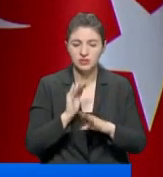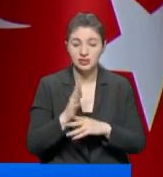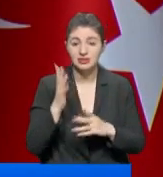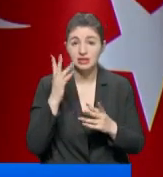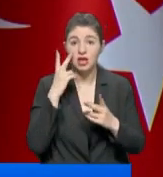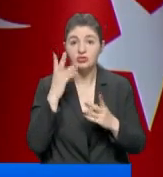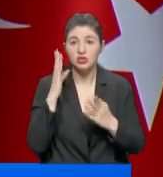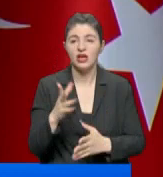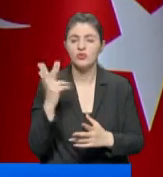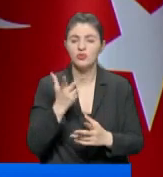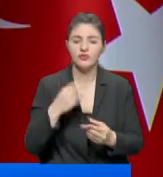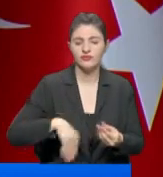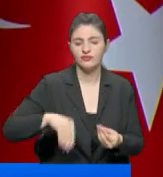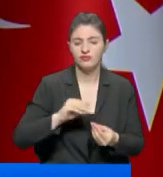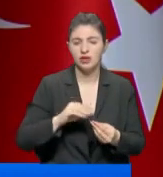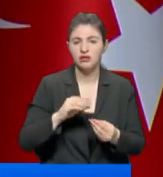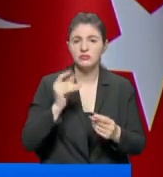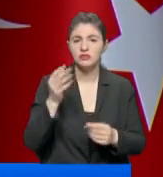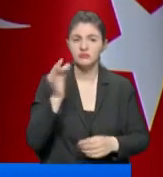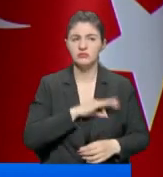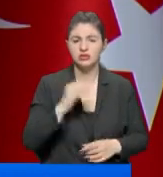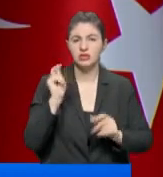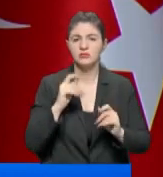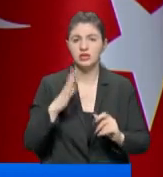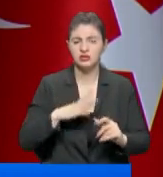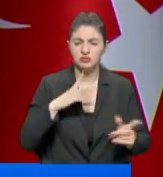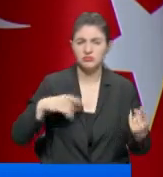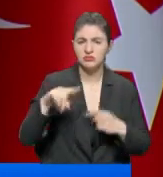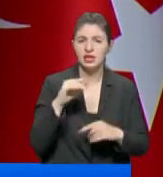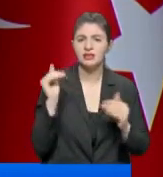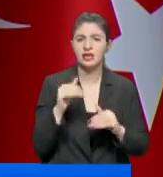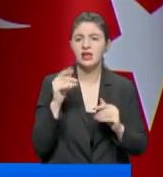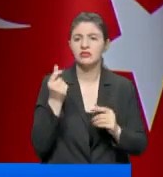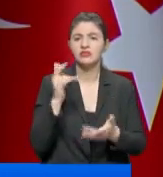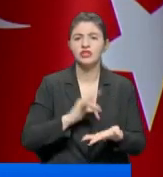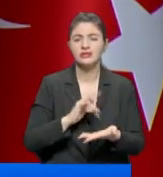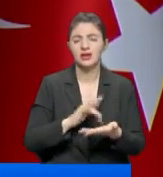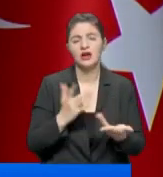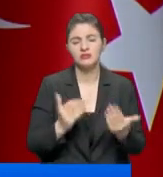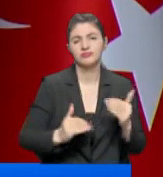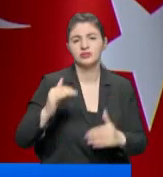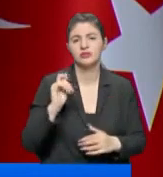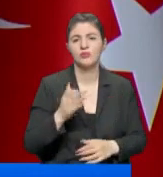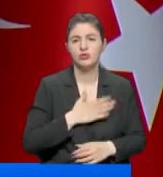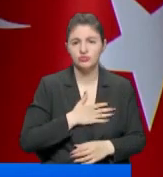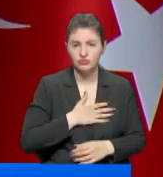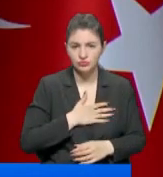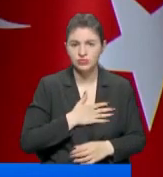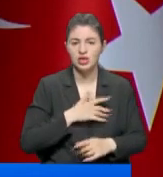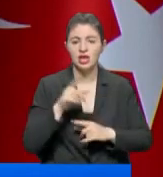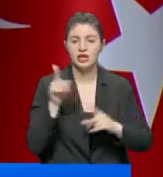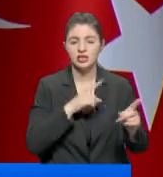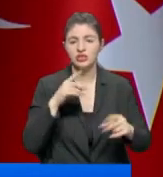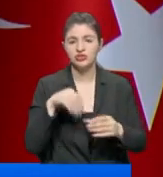pahasına fahiş kazanç elde etme peşinde koşanlara verilen cezaları artırıyoruz.